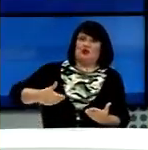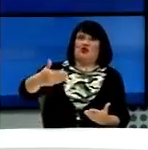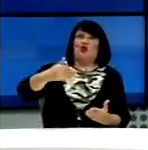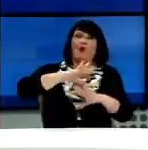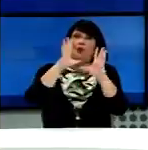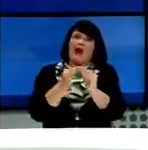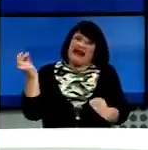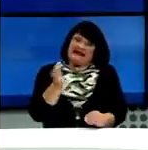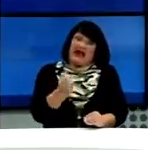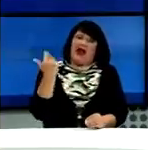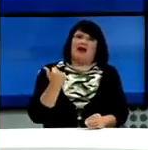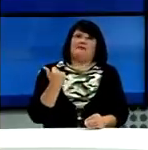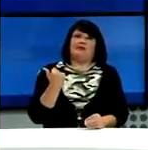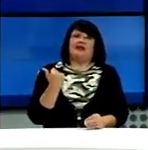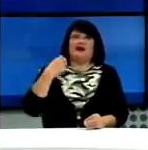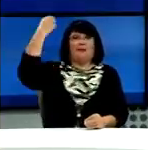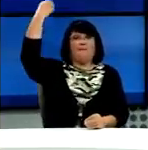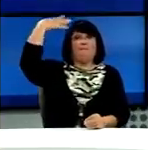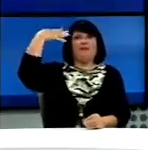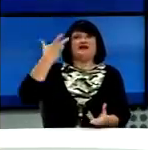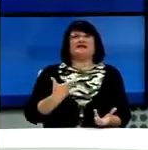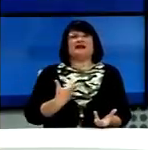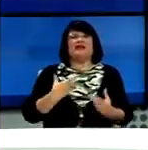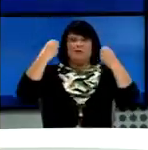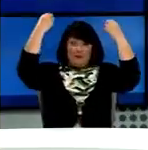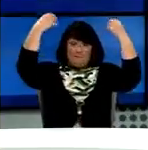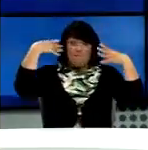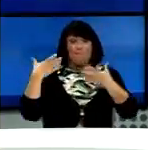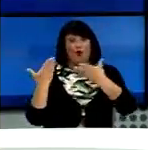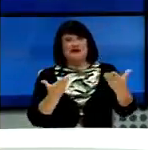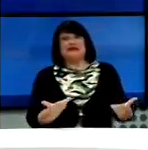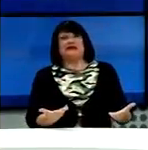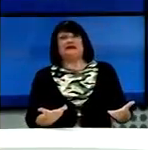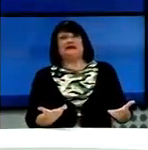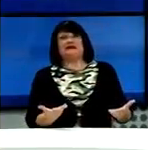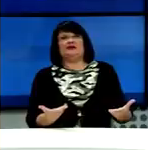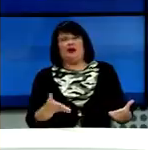όλα σωστά, δεν είμαστε Μεσσίες, δεν είμαι ο Μωυσής. Να βγείτε, να το πείτε.